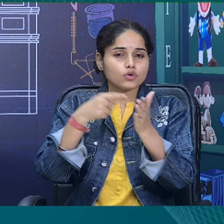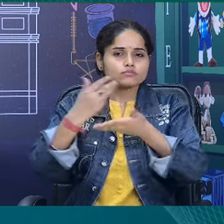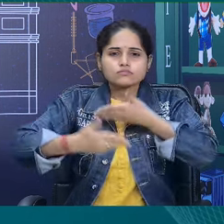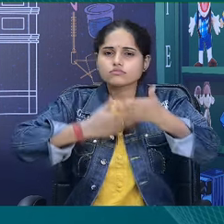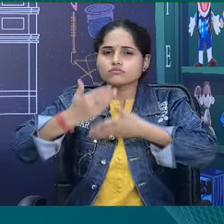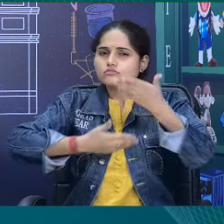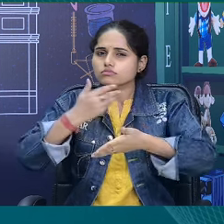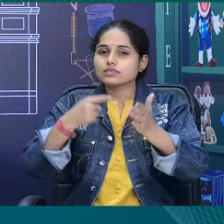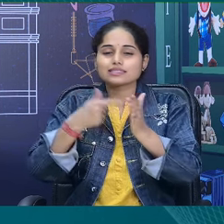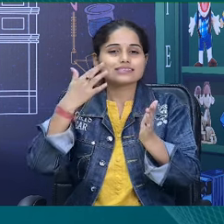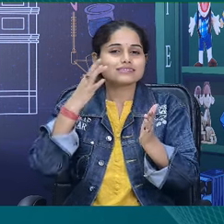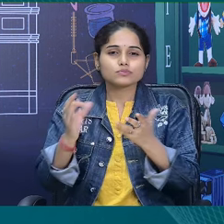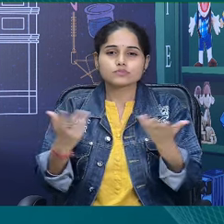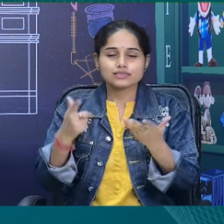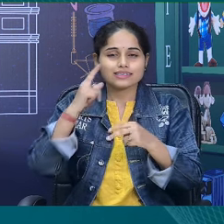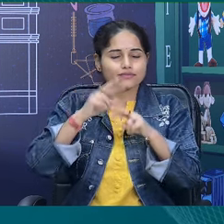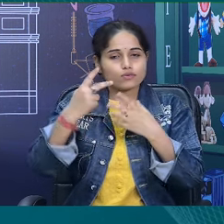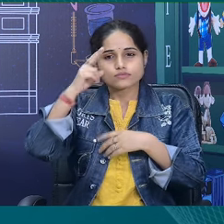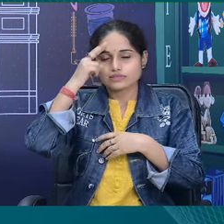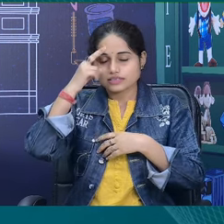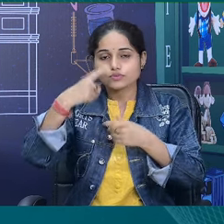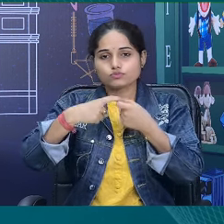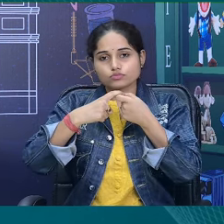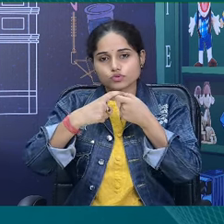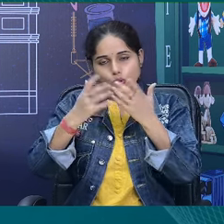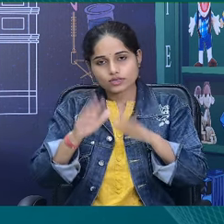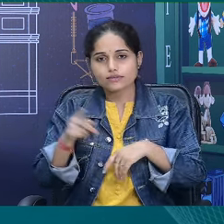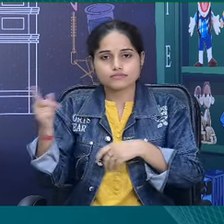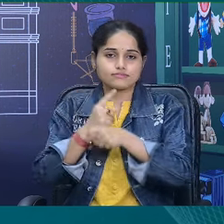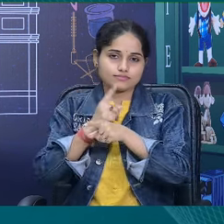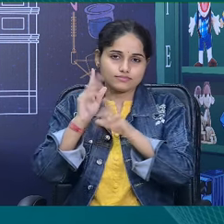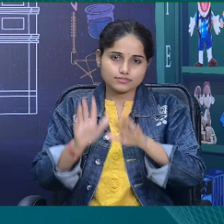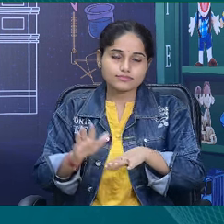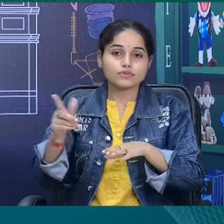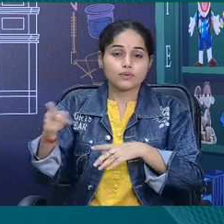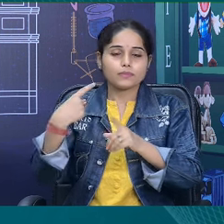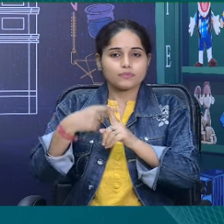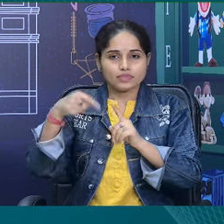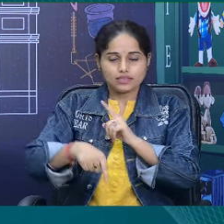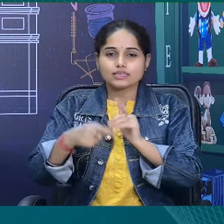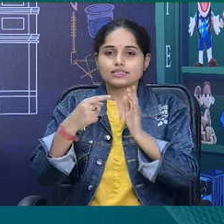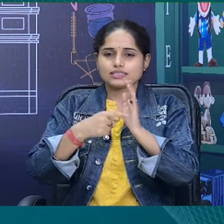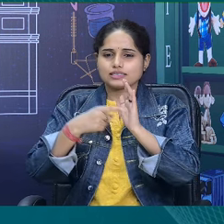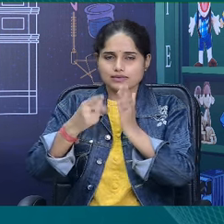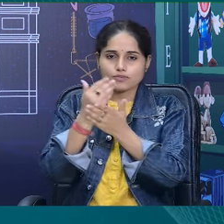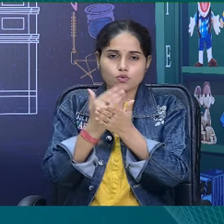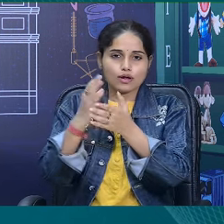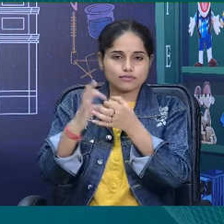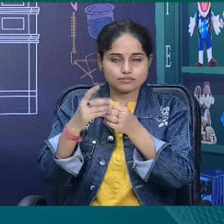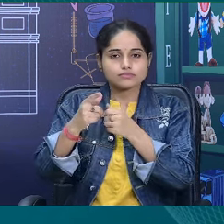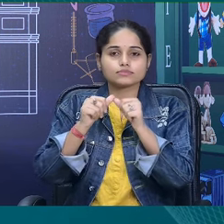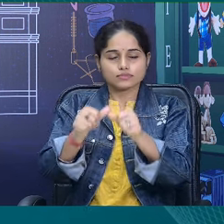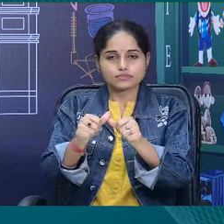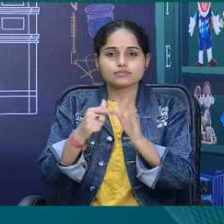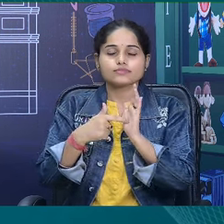जाता है क्या इंपॉर्टेंस है अगर आपके मन में कुछ प्रश्न है तो आप पूछ सकते हैं मैम यहां पर हैं और सेशन के दौरान आपके प्रश्नों का उत्तर भी देंगी जी